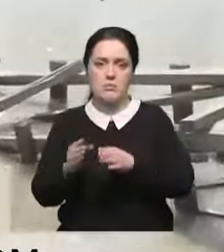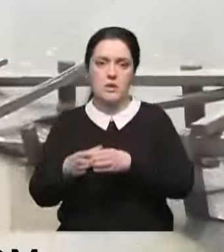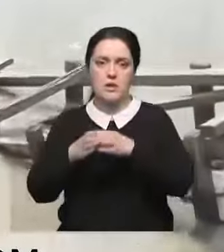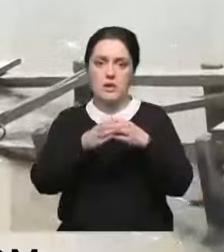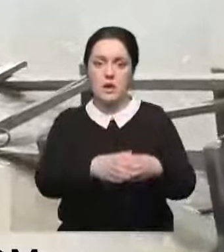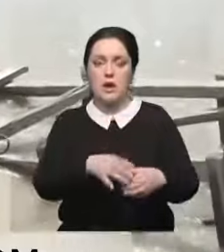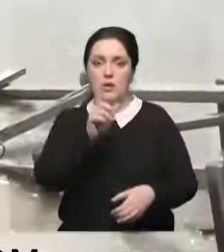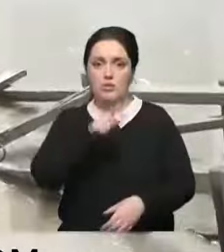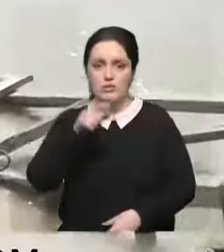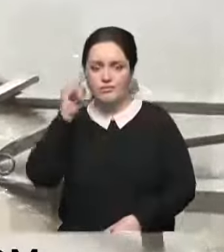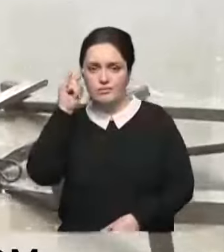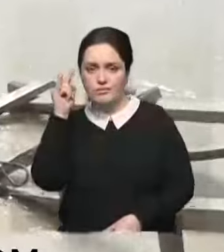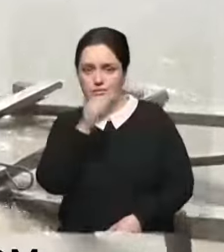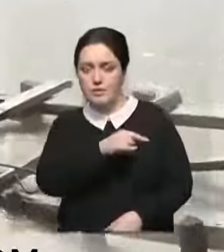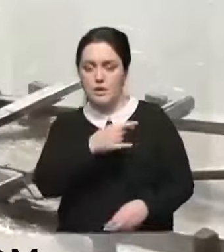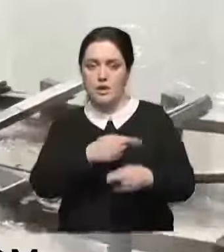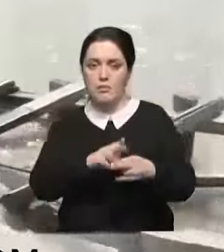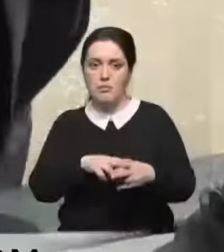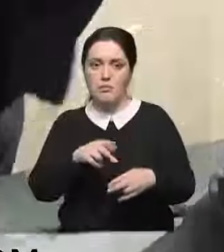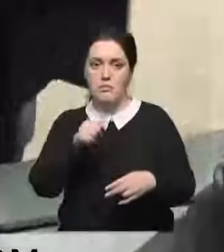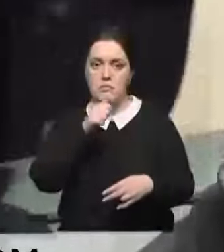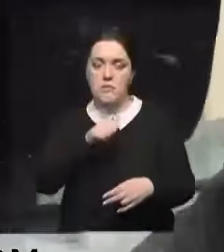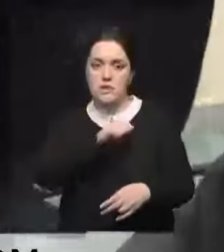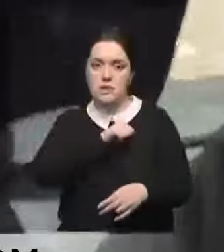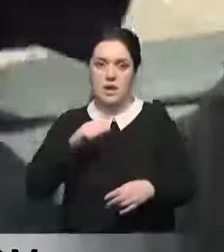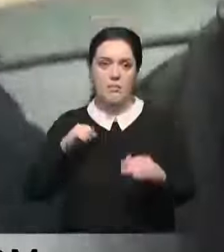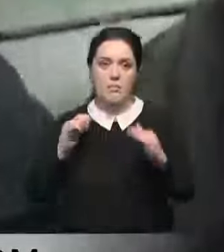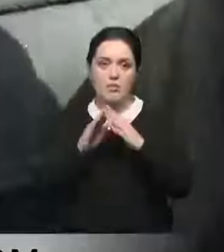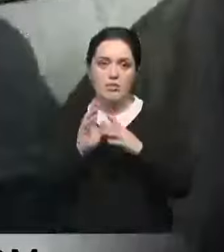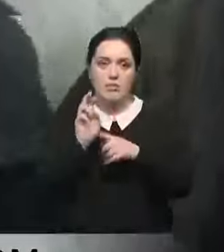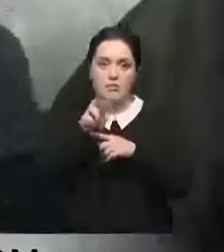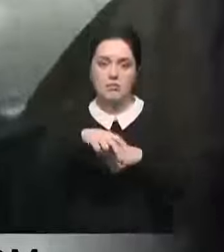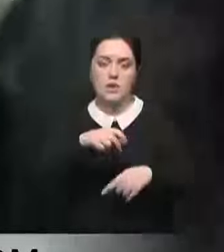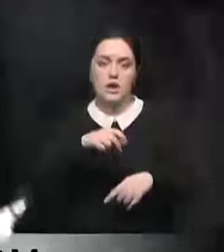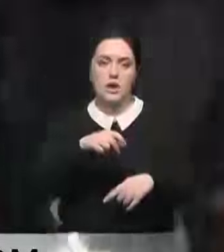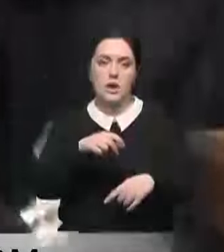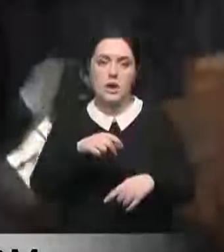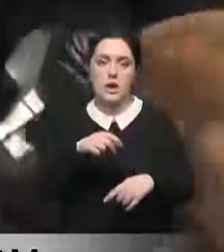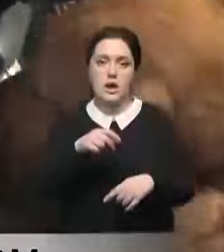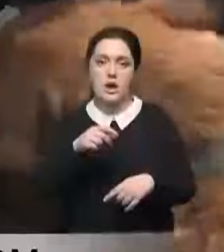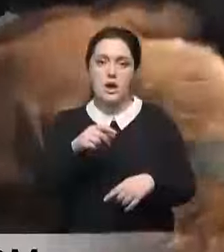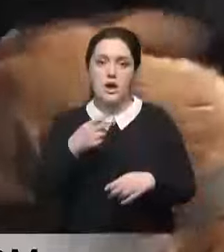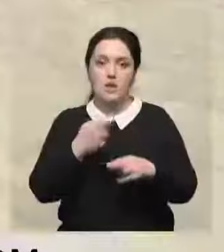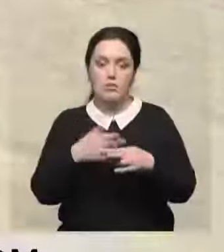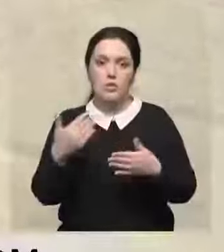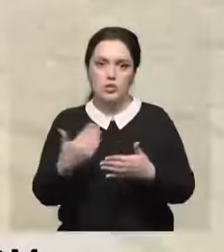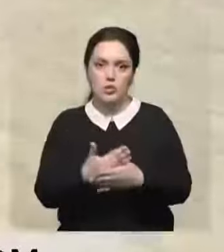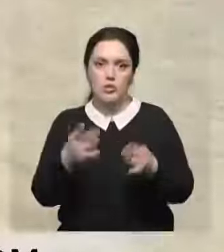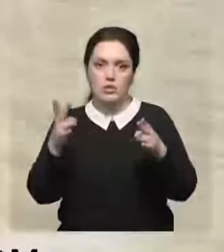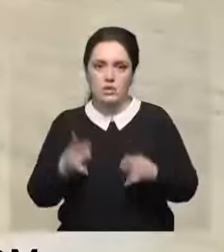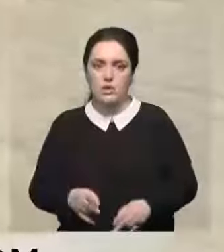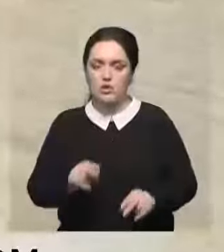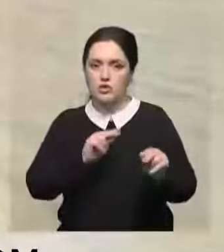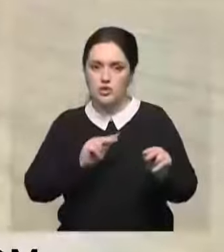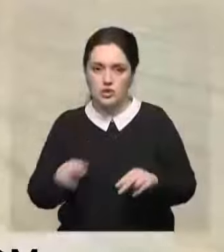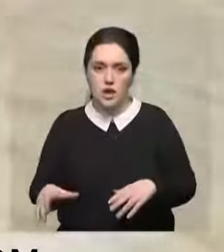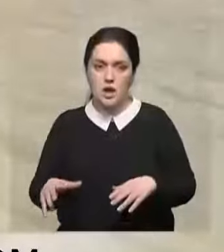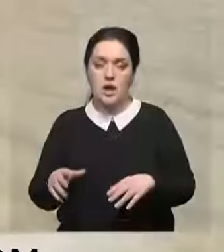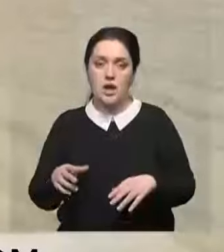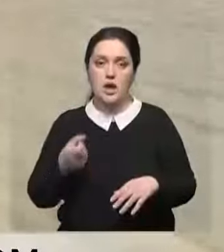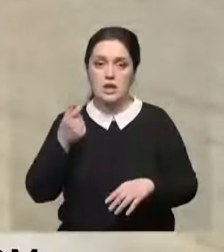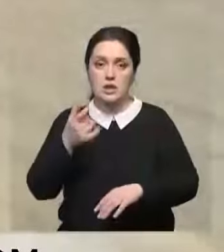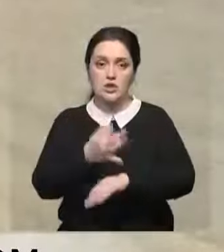некоторые жители, игнорируя просьбы спасателей, пытаются попасть в свои дома самостоятельно. Как итог, новые трагические случаи. Так,